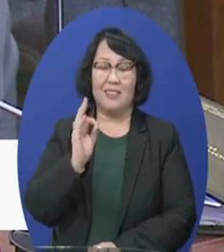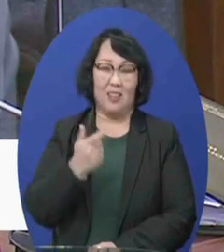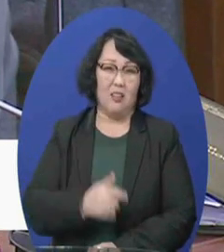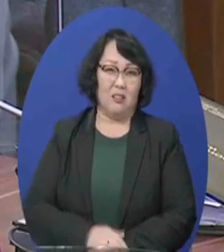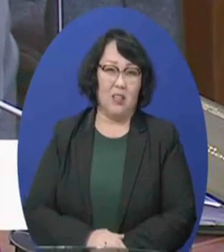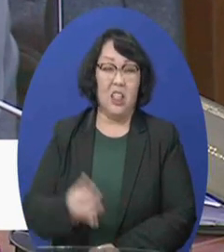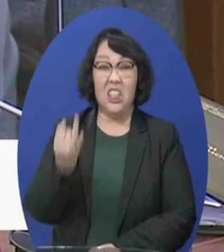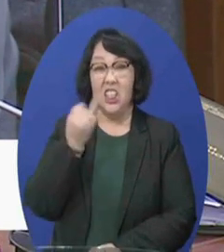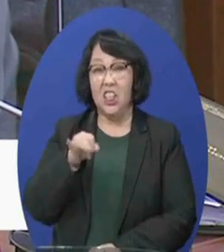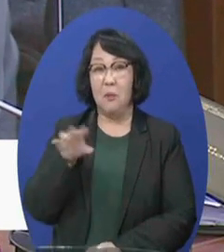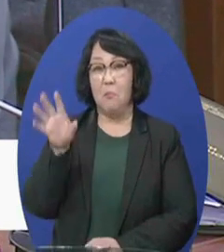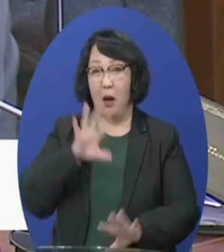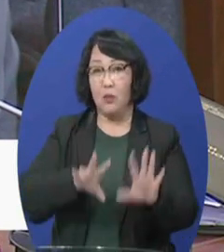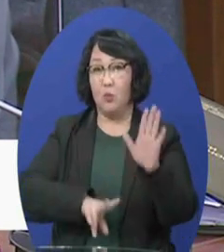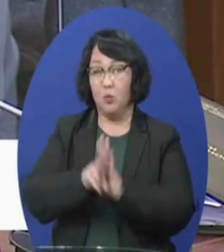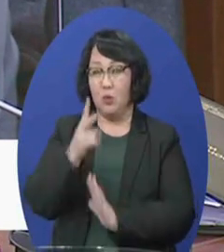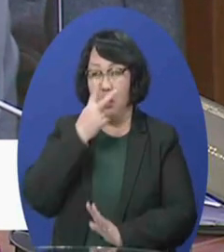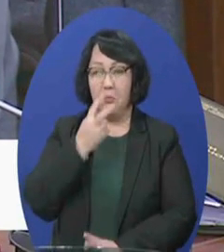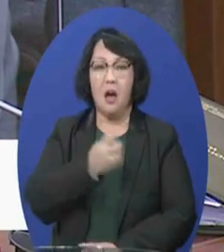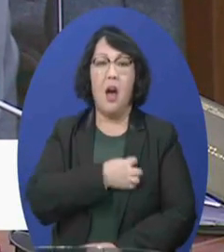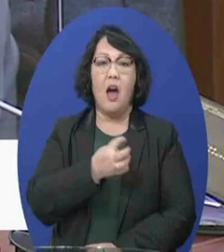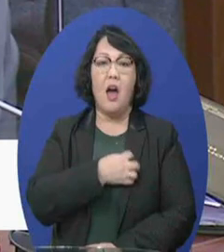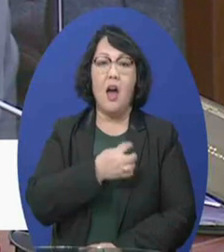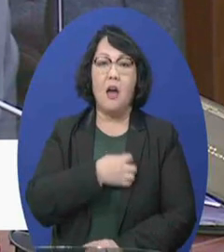Ийм нөхцөл байдал бий үүсчихэд бас их айж шүү.